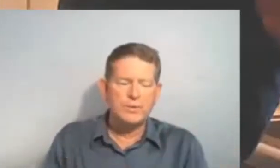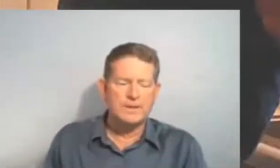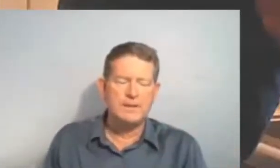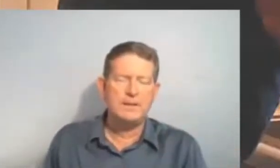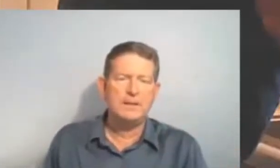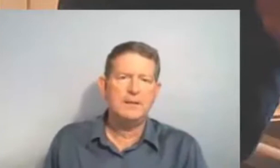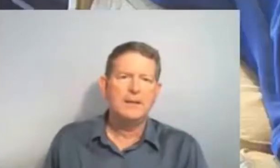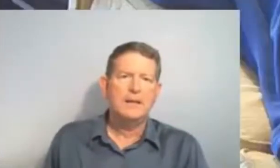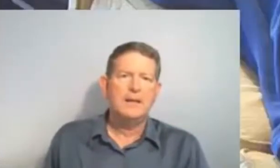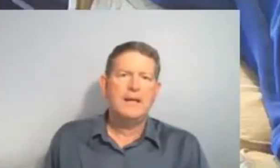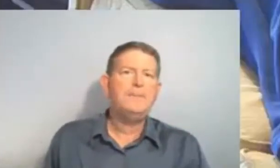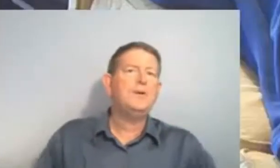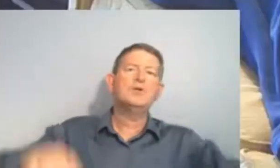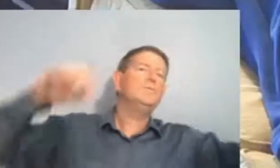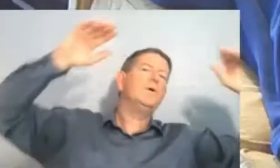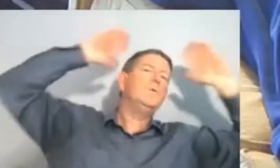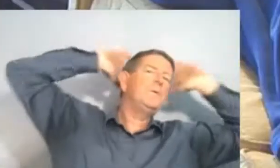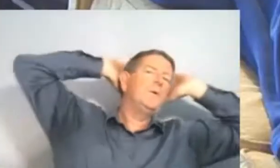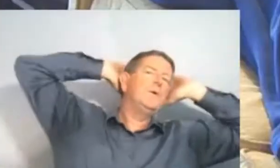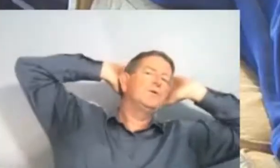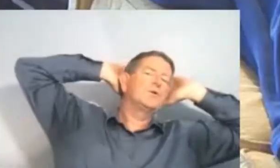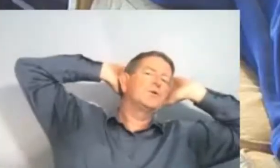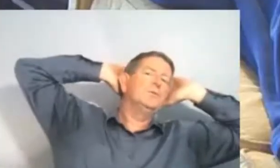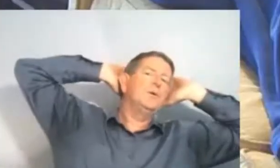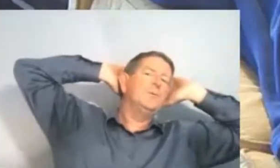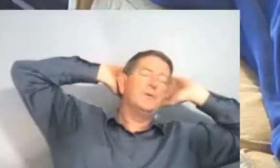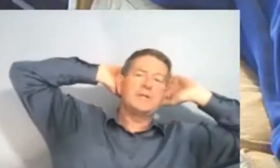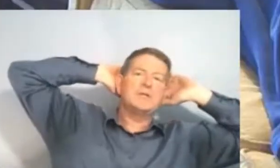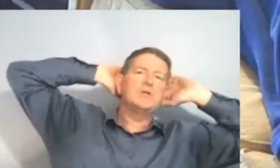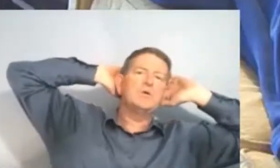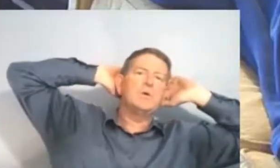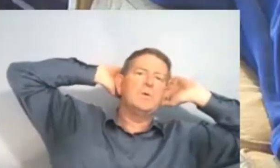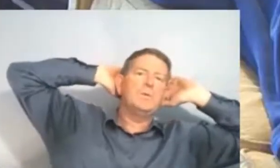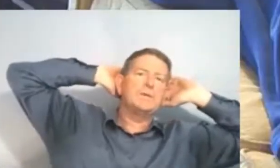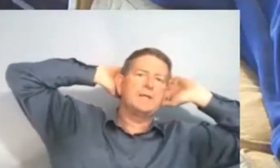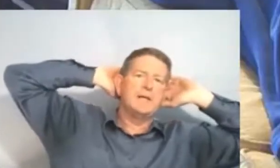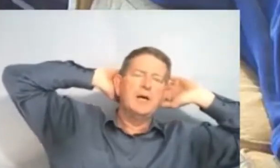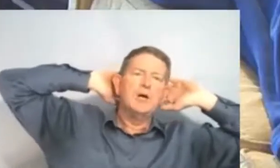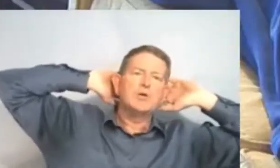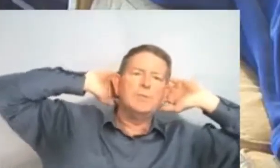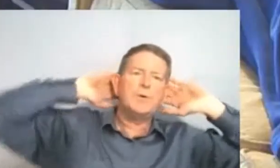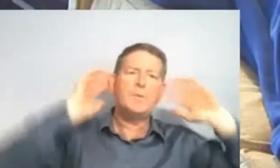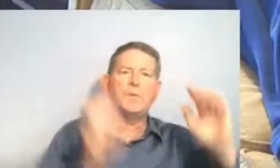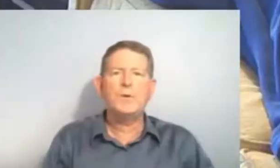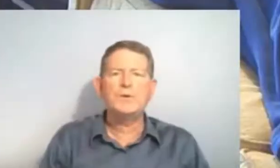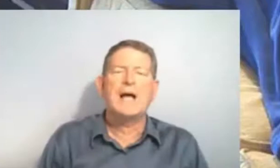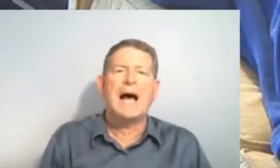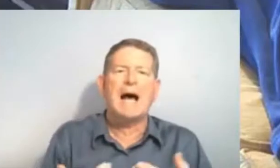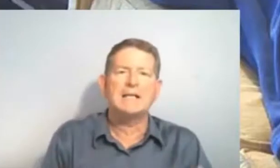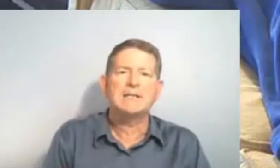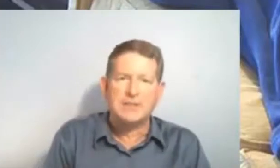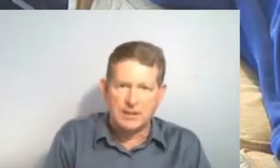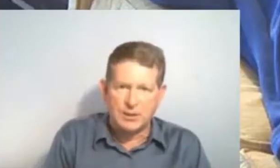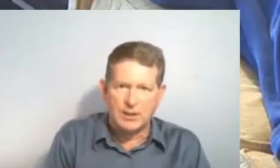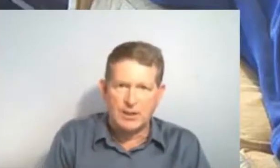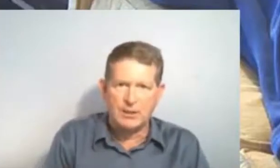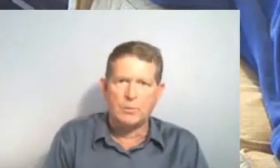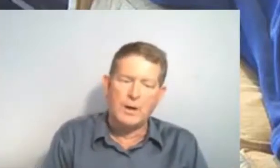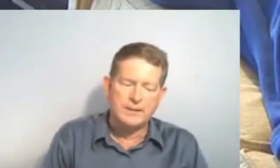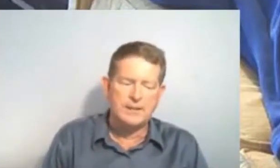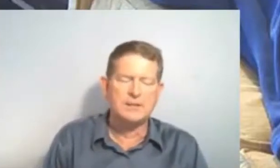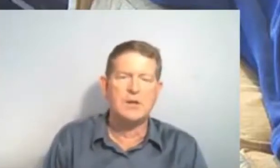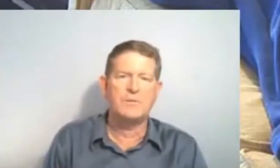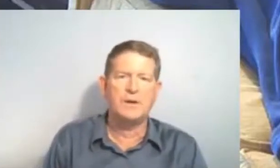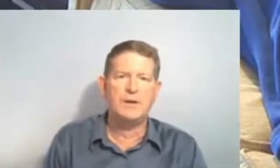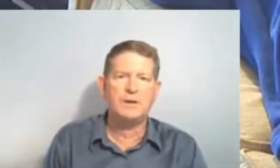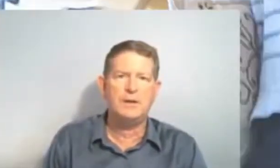À vous de choisir. Et puis, je me repose, ça c'est se reposer. Je me repose à 7h ou